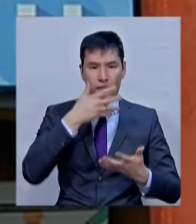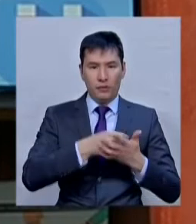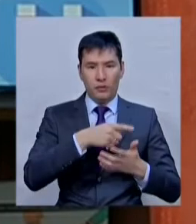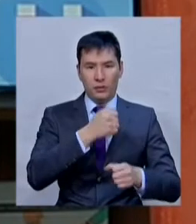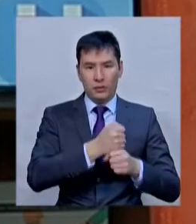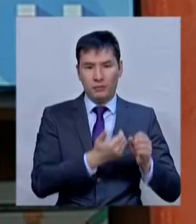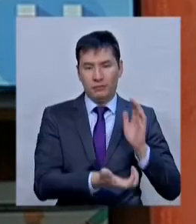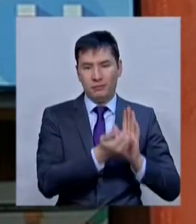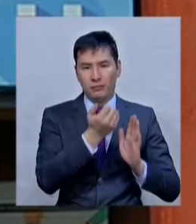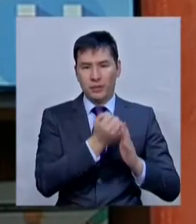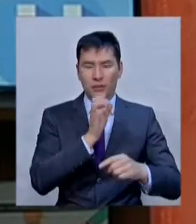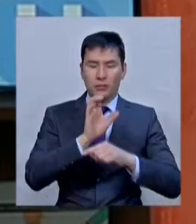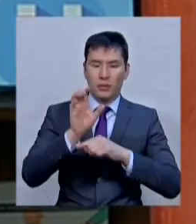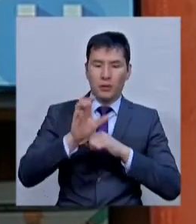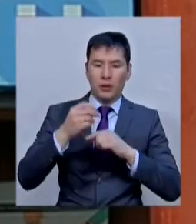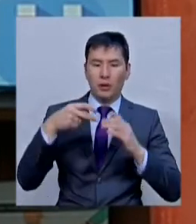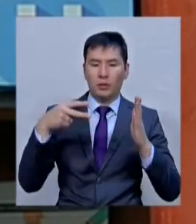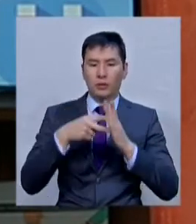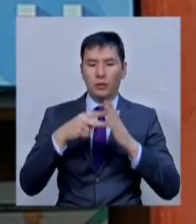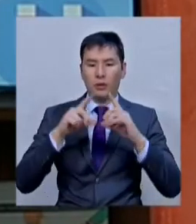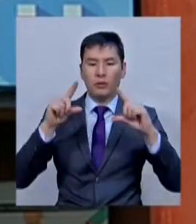жаңағы бағаларды төмендетуге.